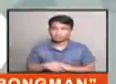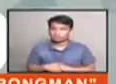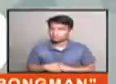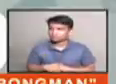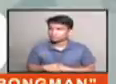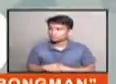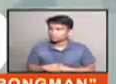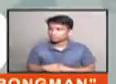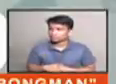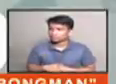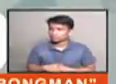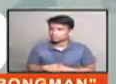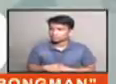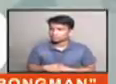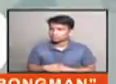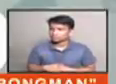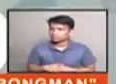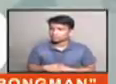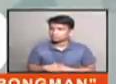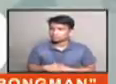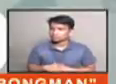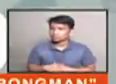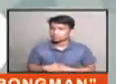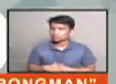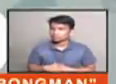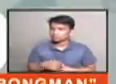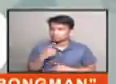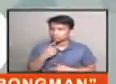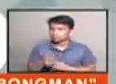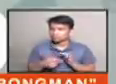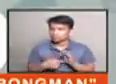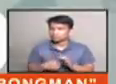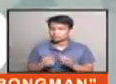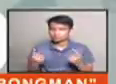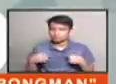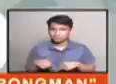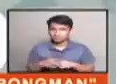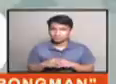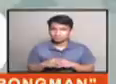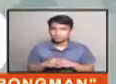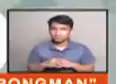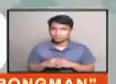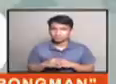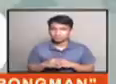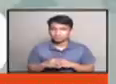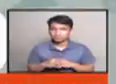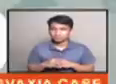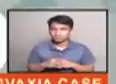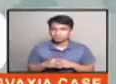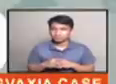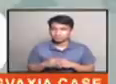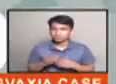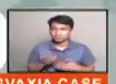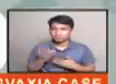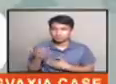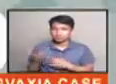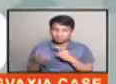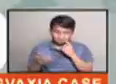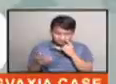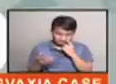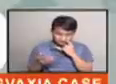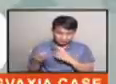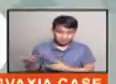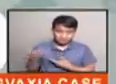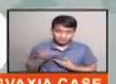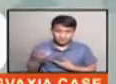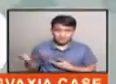Tulfo. Yes, okay. I am willing na more than madami po nagsasabi sa akin na lapit ko daw po ito sa inyo, sir. Oh, ilalapit. Sige po, kayo pong